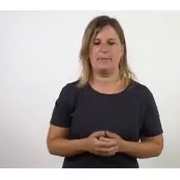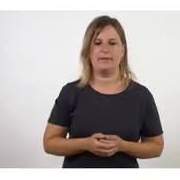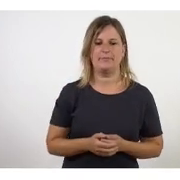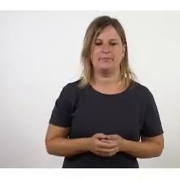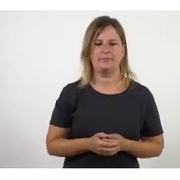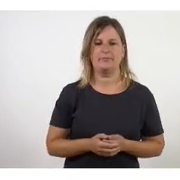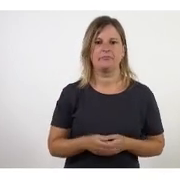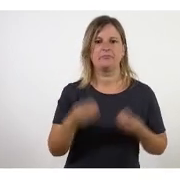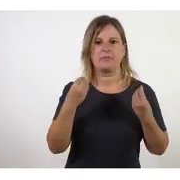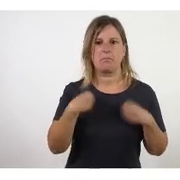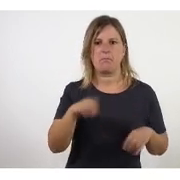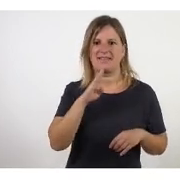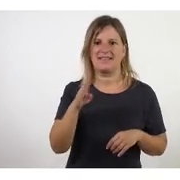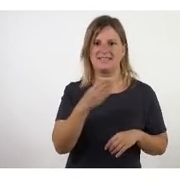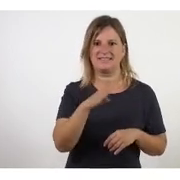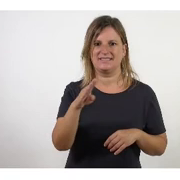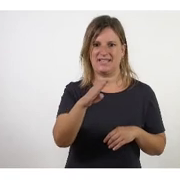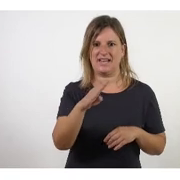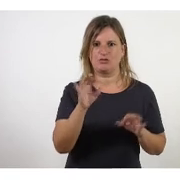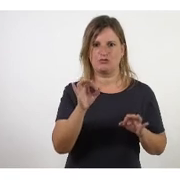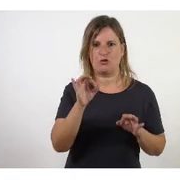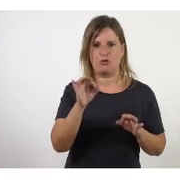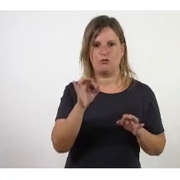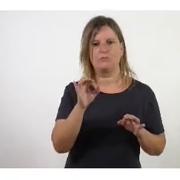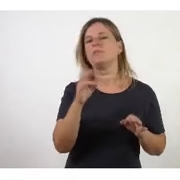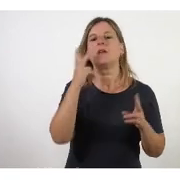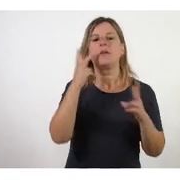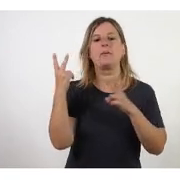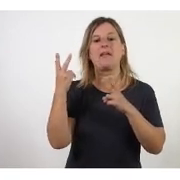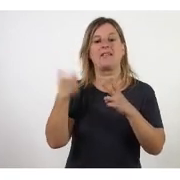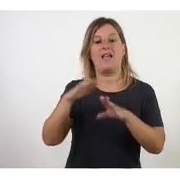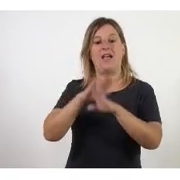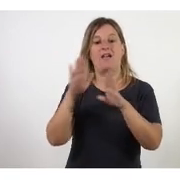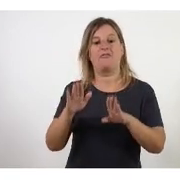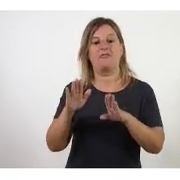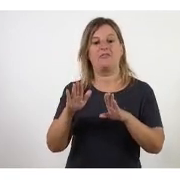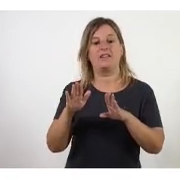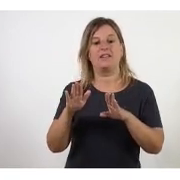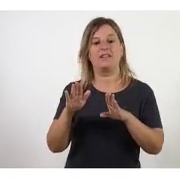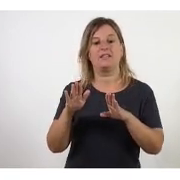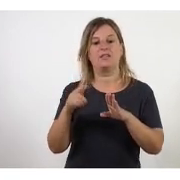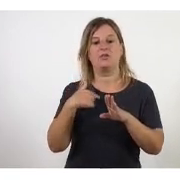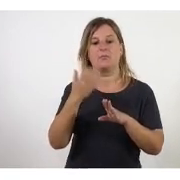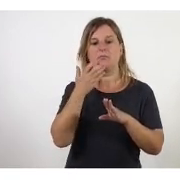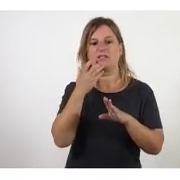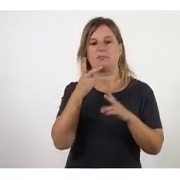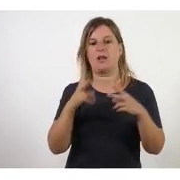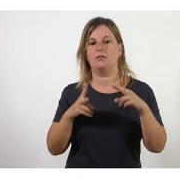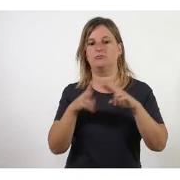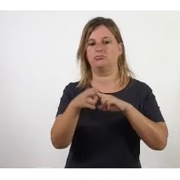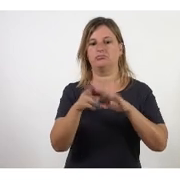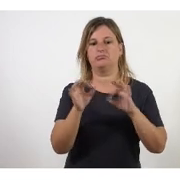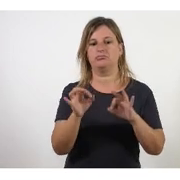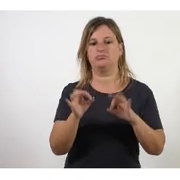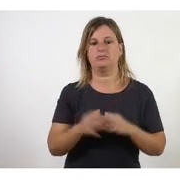Aquesta cançó, veieu, aquí acaba amb això. Jo el que faria és, per exemple, retallar-la